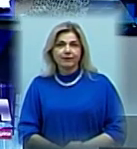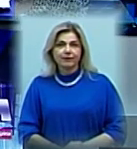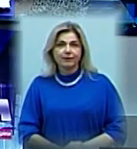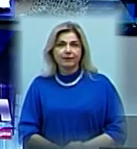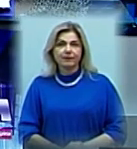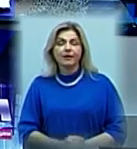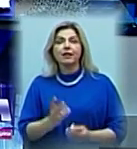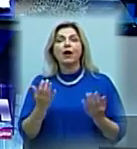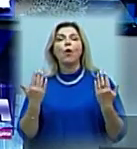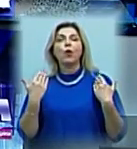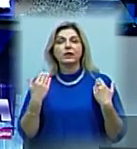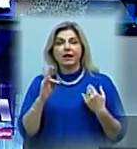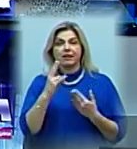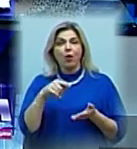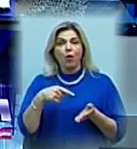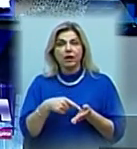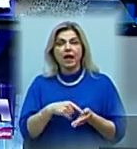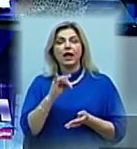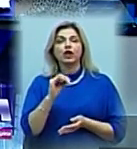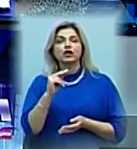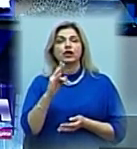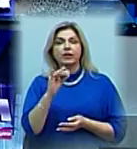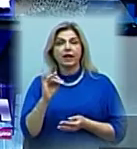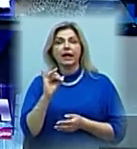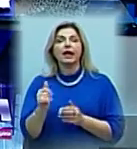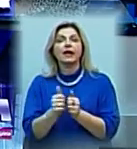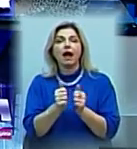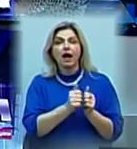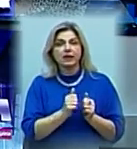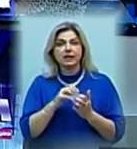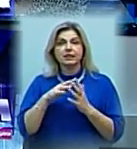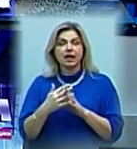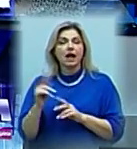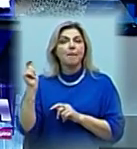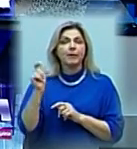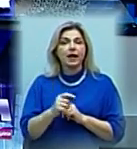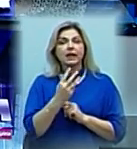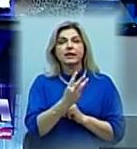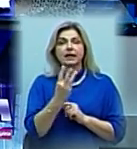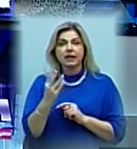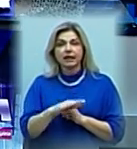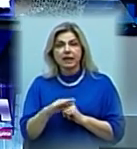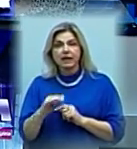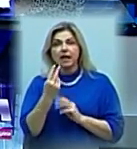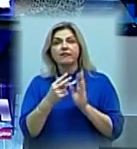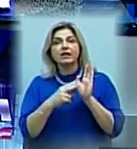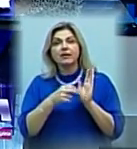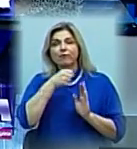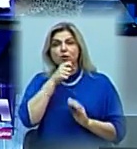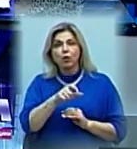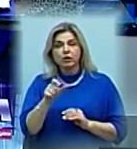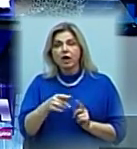І на відпочинок до Миколаєва з Ічні та прилеглих до неї сіл приїхали 33 дитини та 27 дорослих.